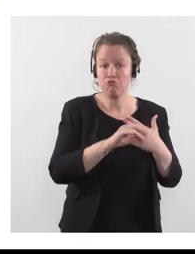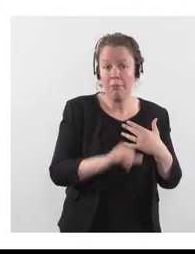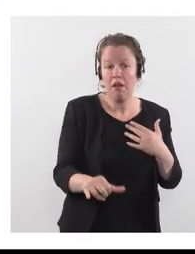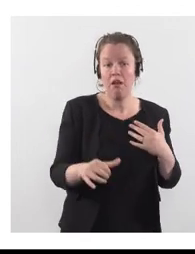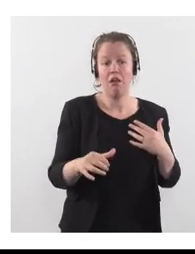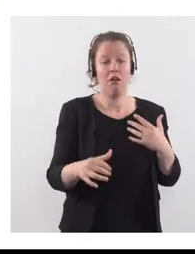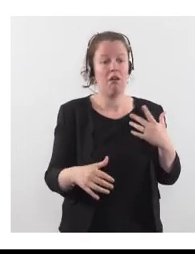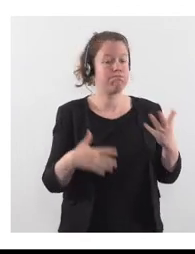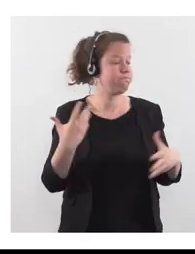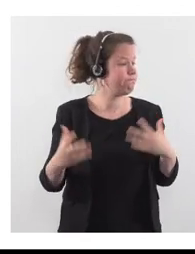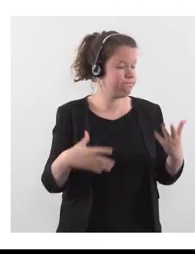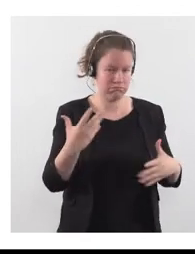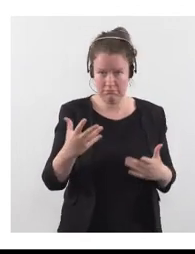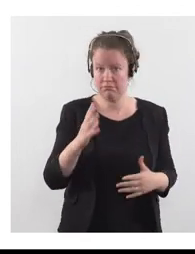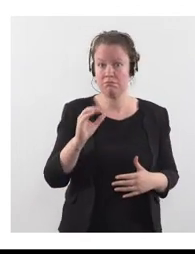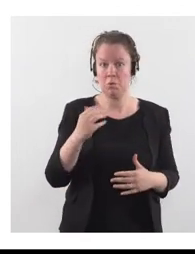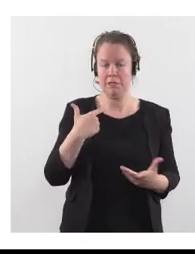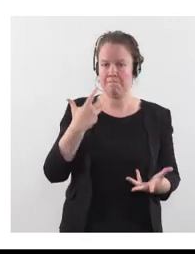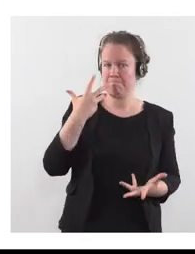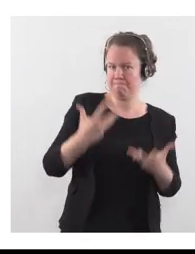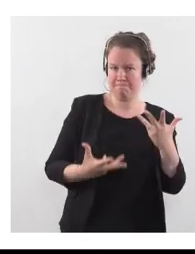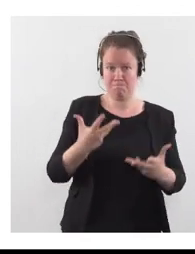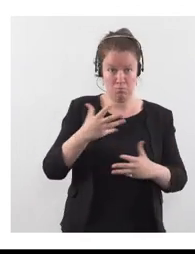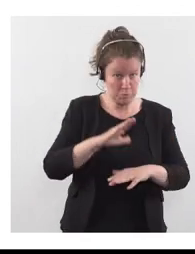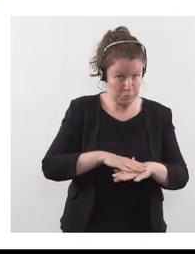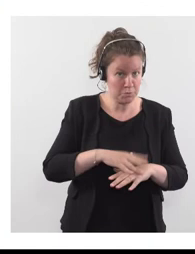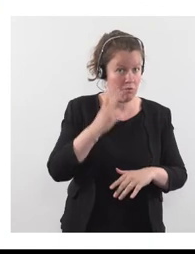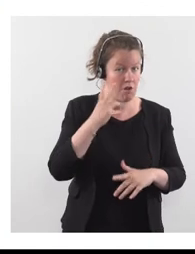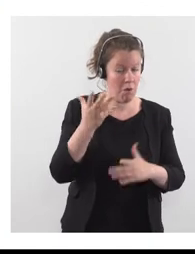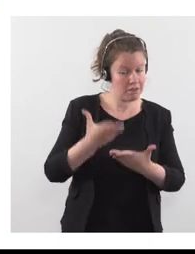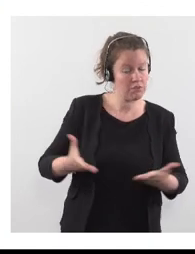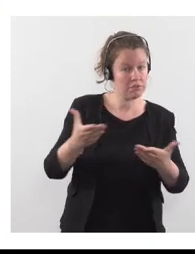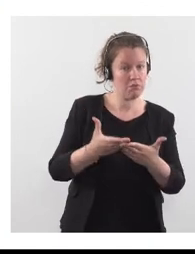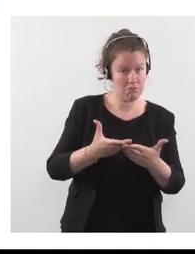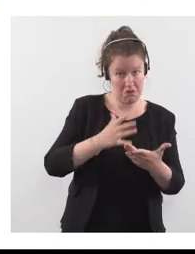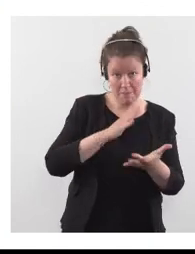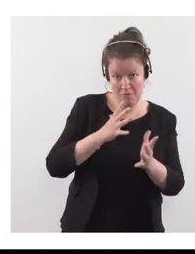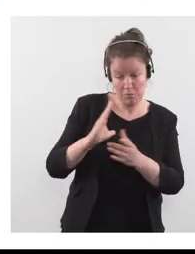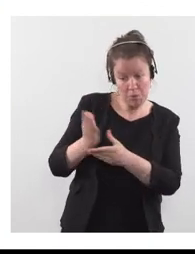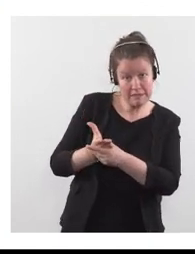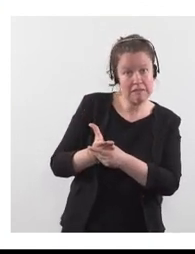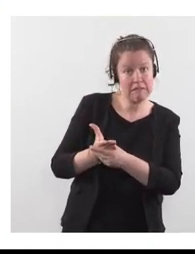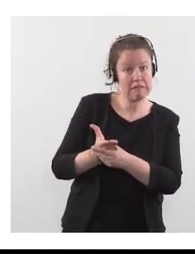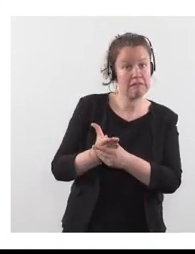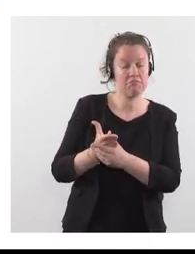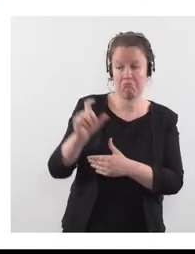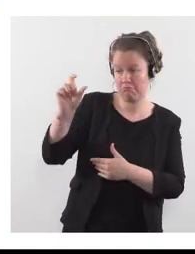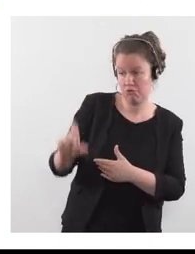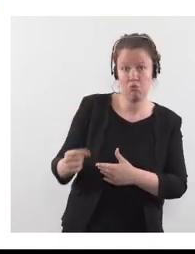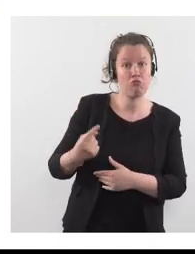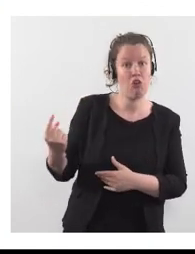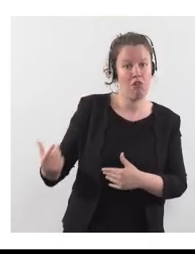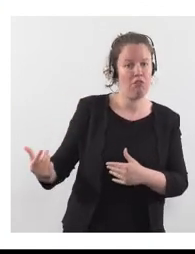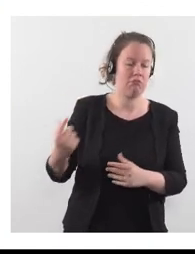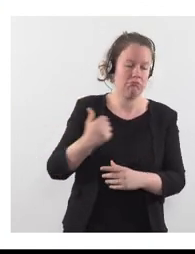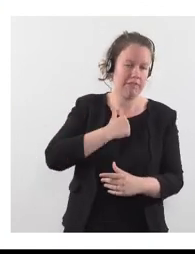avons découvert que, en fait, il y a des cas pour des individus. Nous écoutons bien les